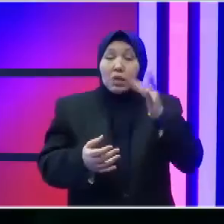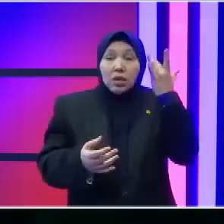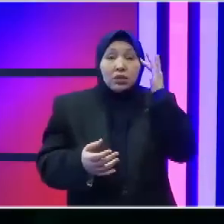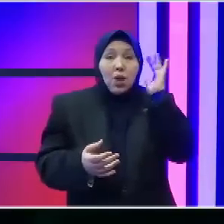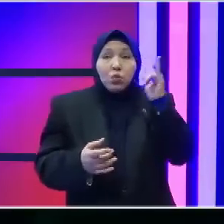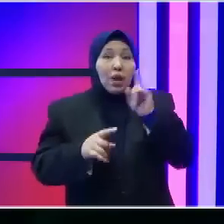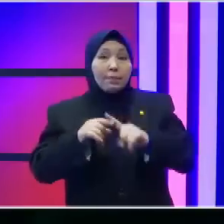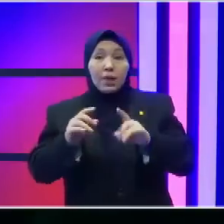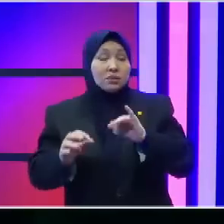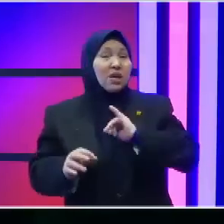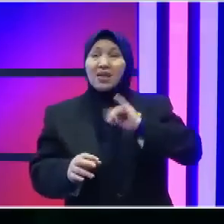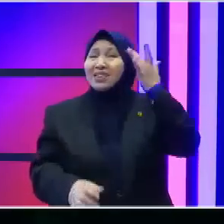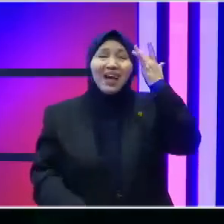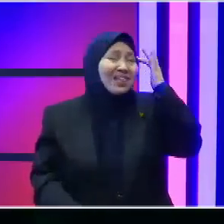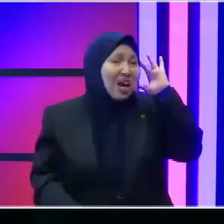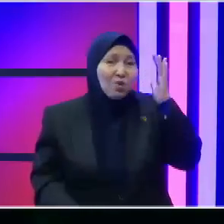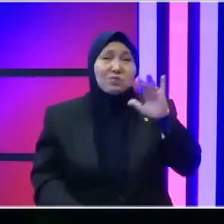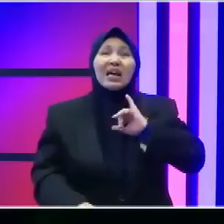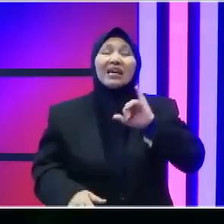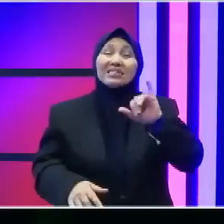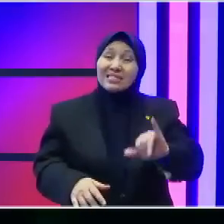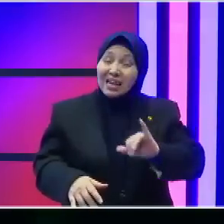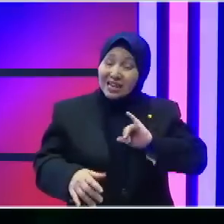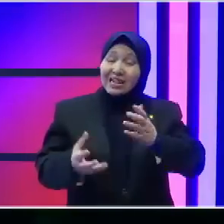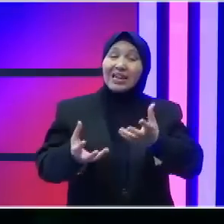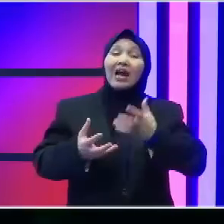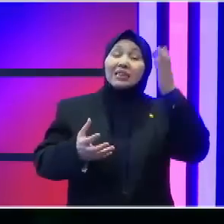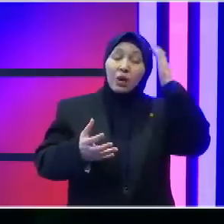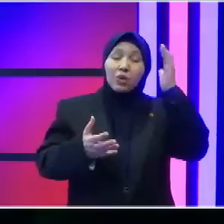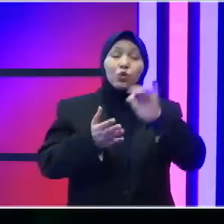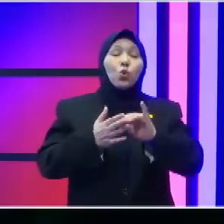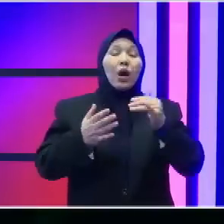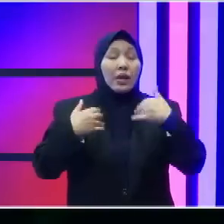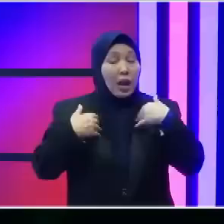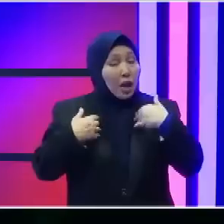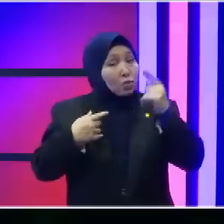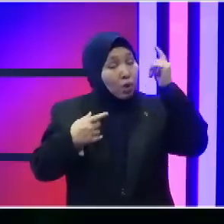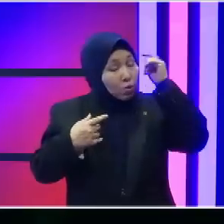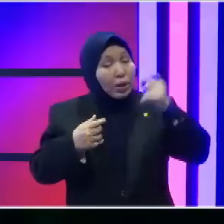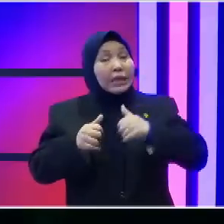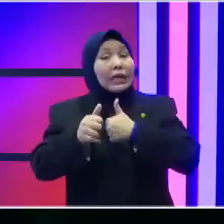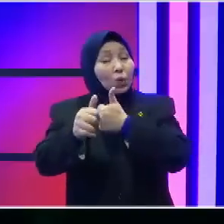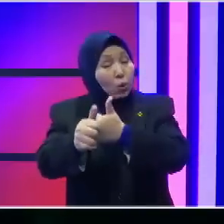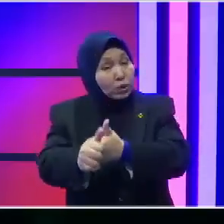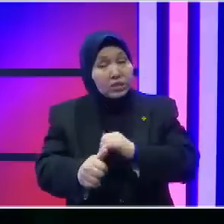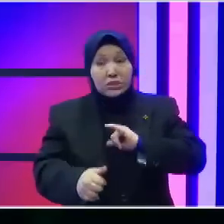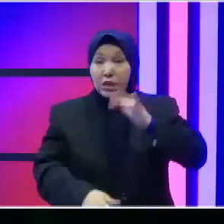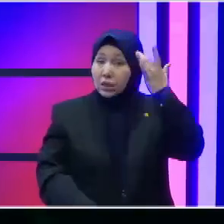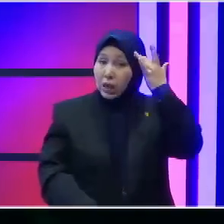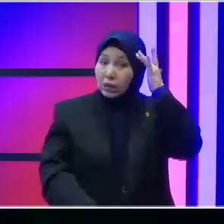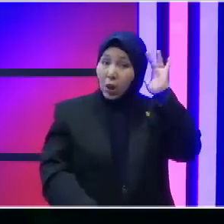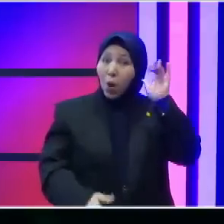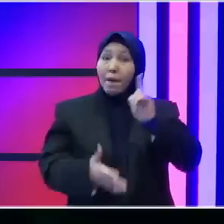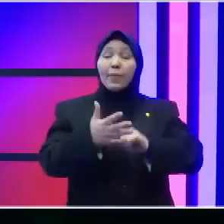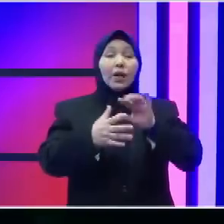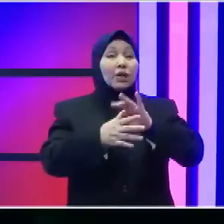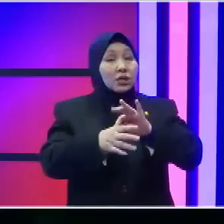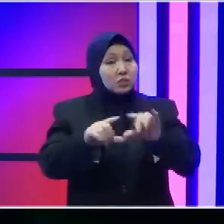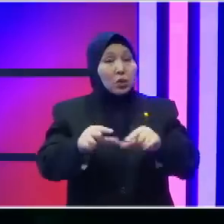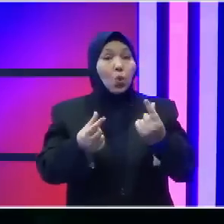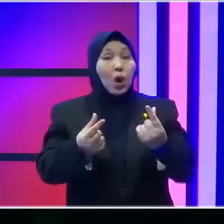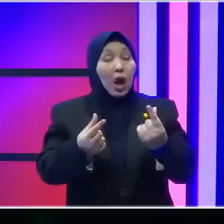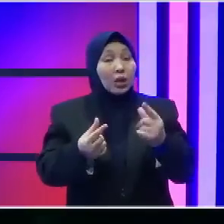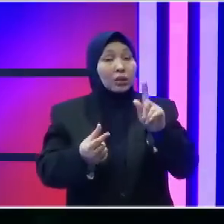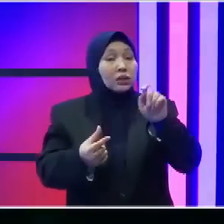Tapi kalau katakan saya tak tahu, yang saya nak tahu itu adalah apa yang tuan-tuan ikutilah. Saya tak tahu apa isi Quran, tajwidnya